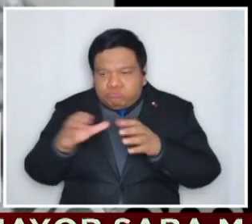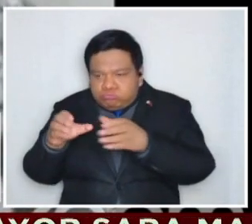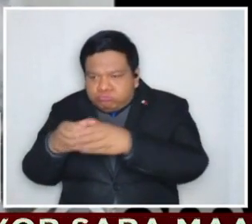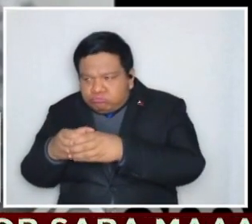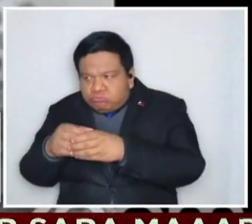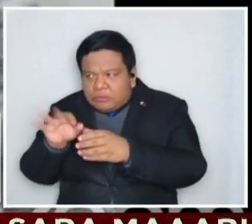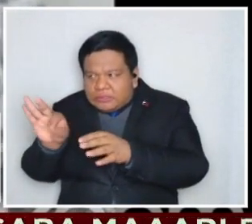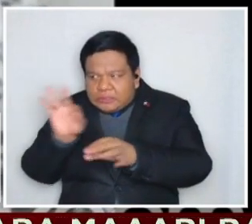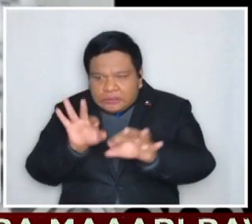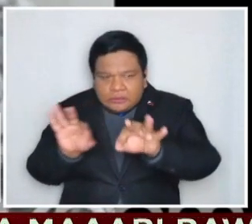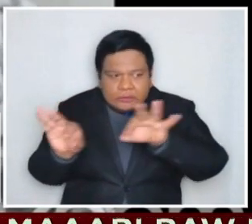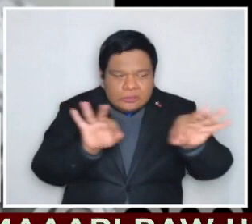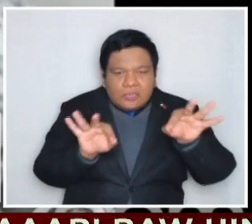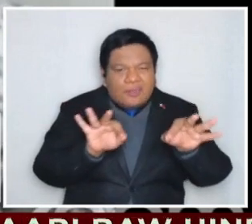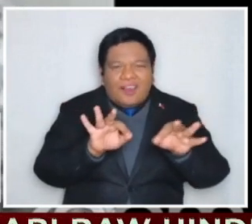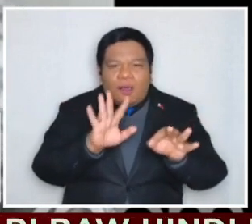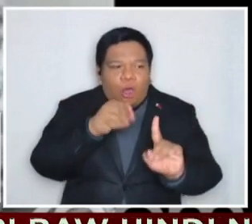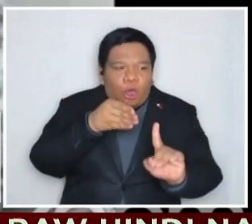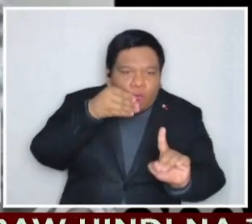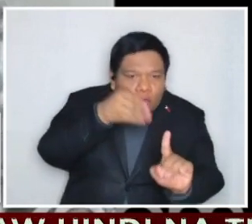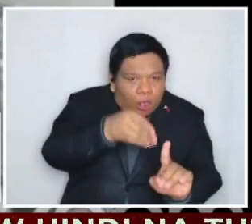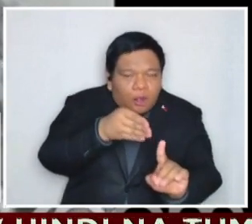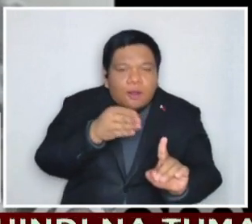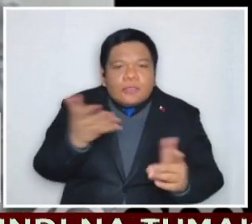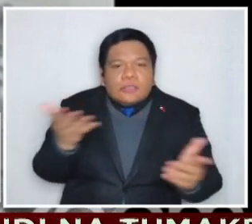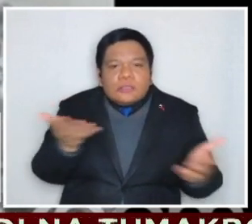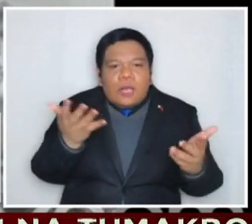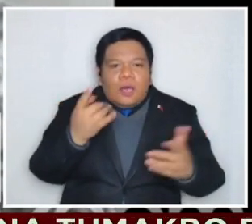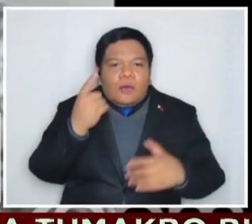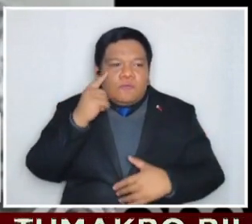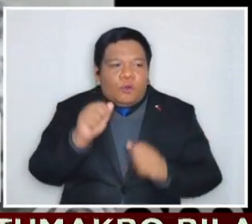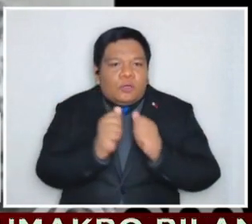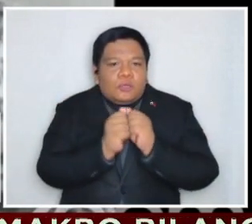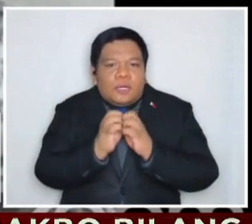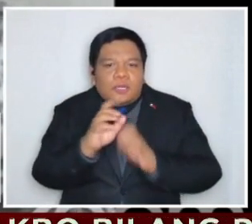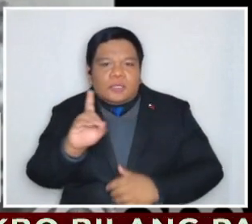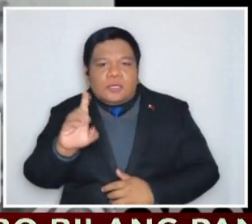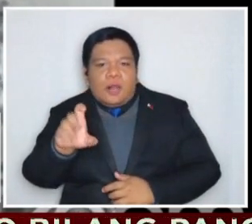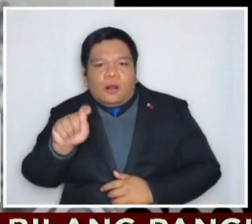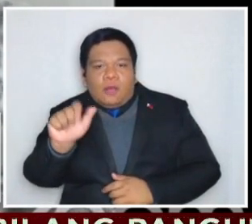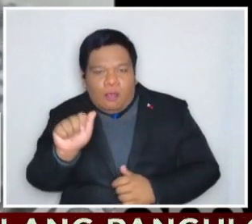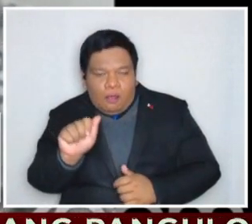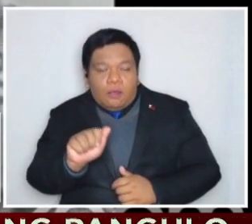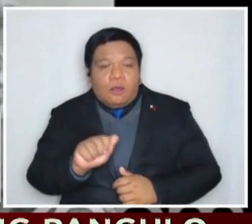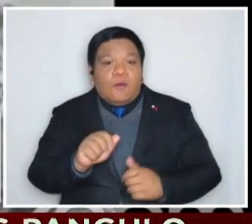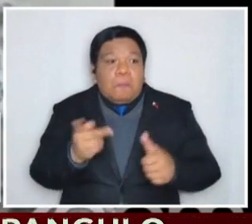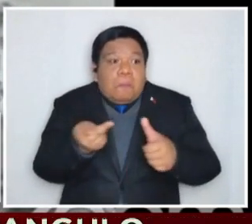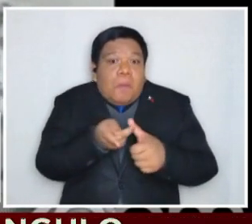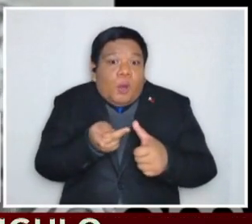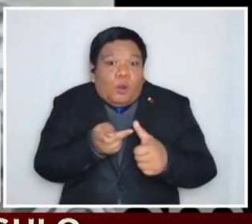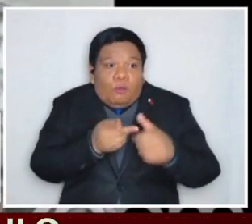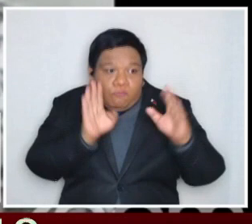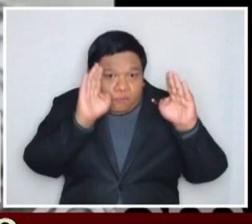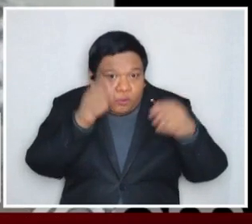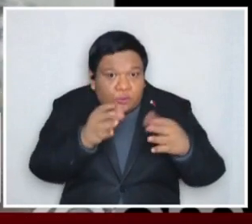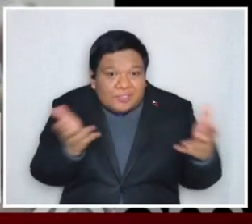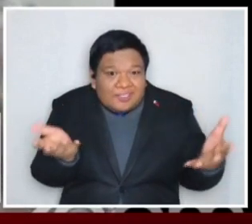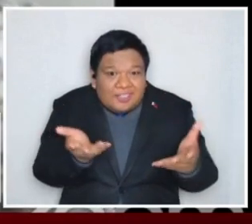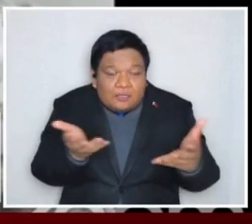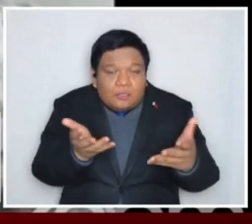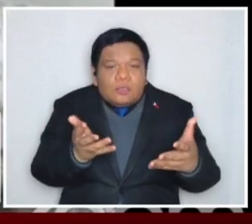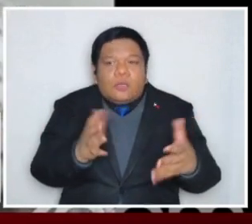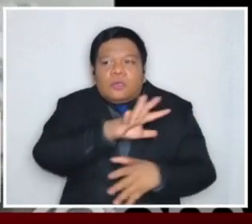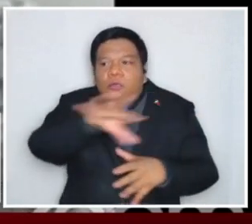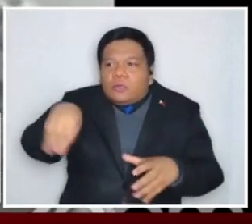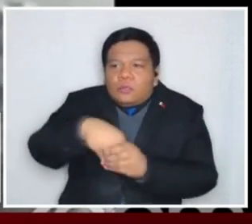very biased towards detecting the VOC. Inuuna natin at pinaprioritize natin masama yung